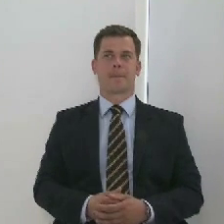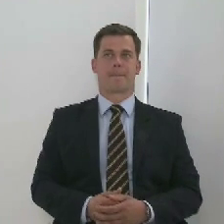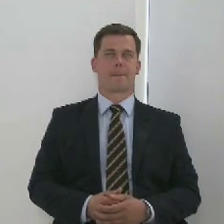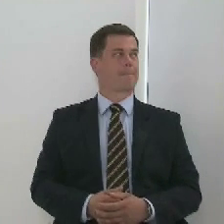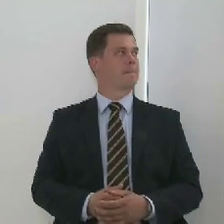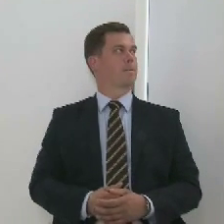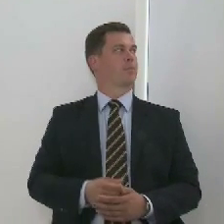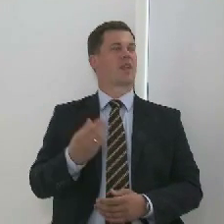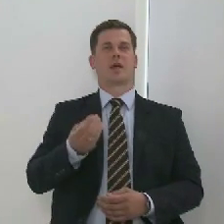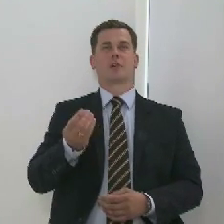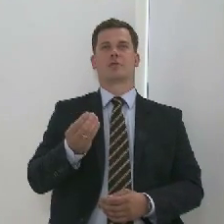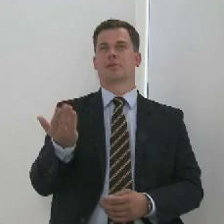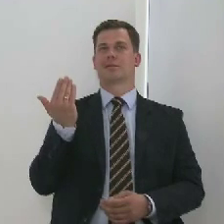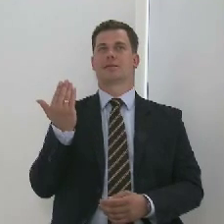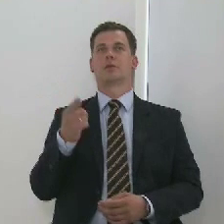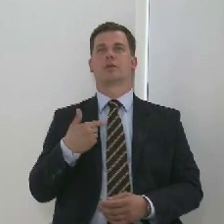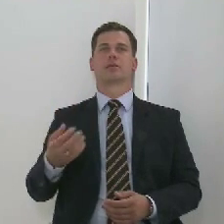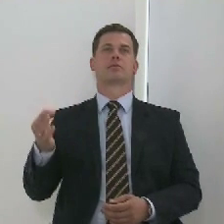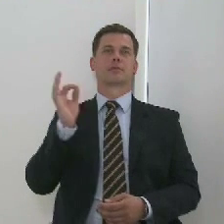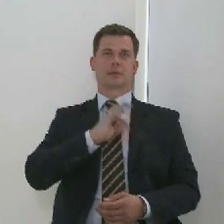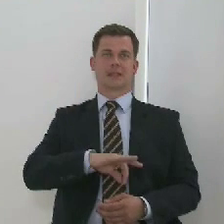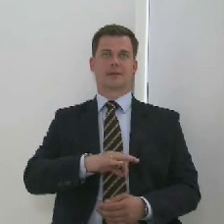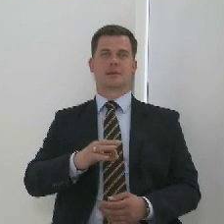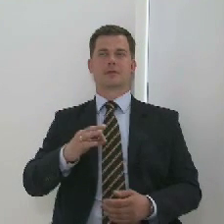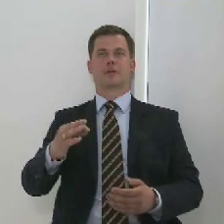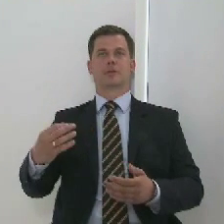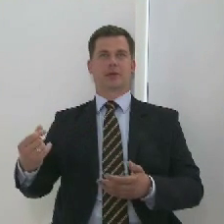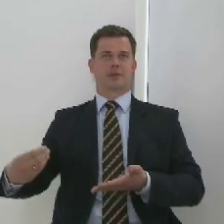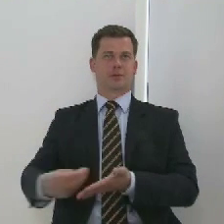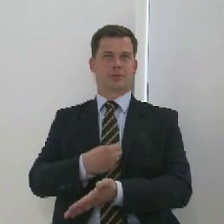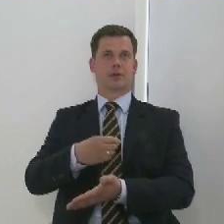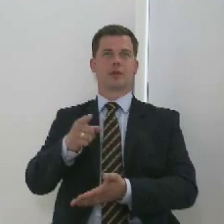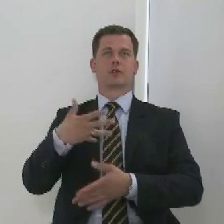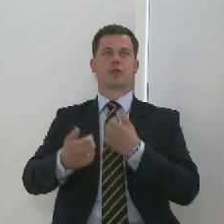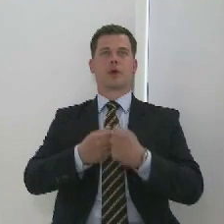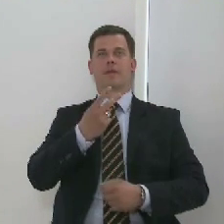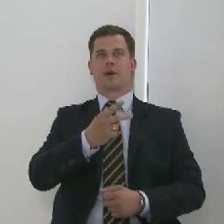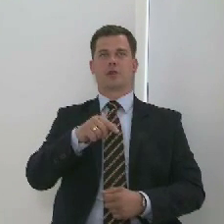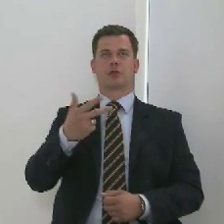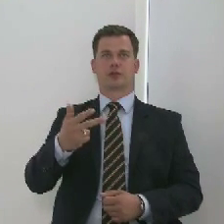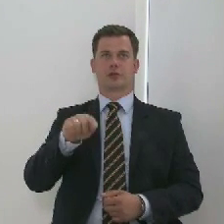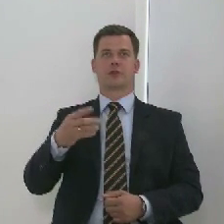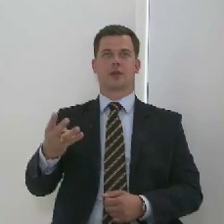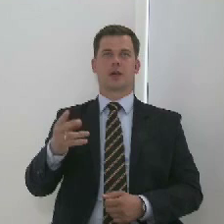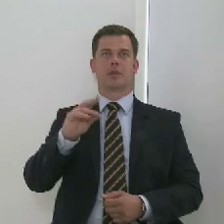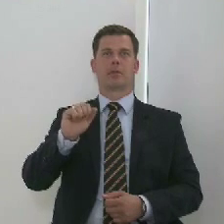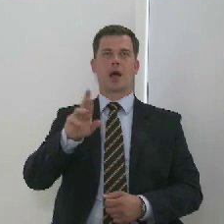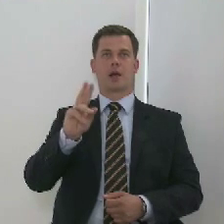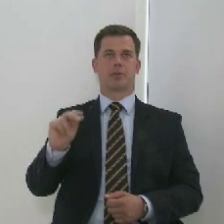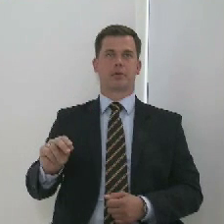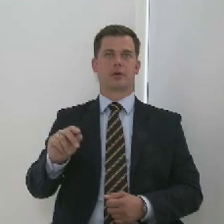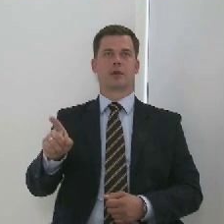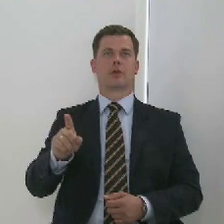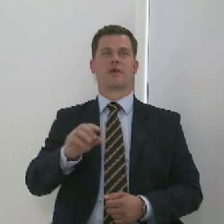Natomiast jeszcze wiadomość sprzed ostatnich dni, pozyskaliśmy kolejną dotację z poddziałania 2-3-4, jest to z PARP-u na ochronę